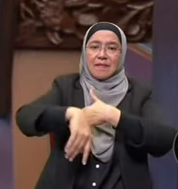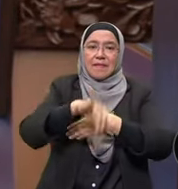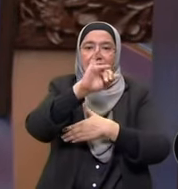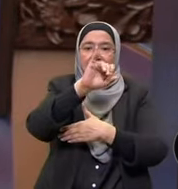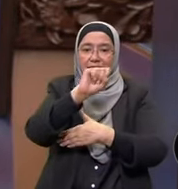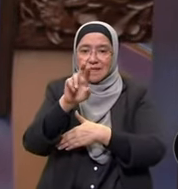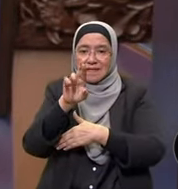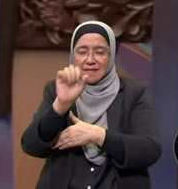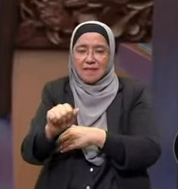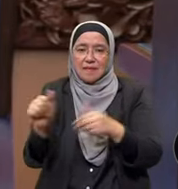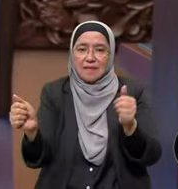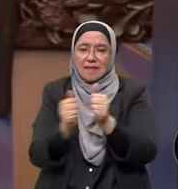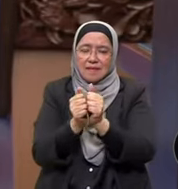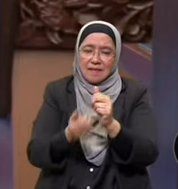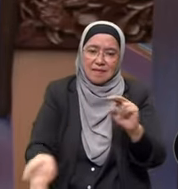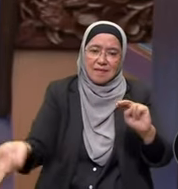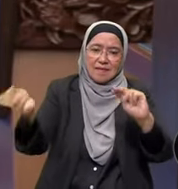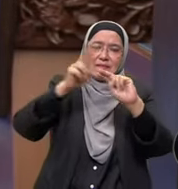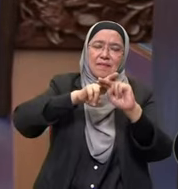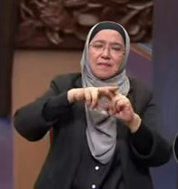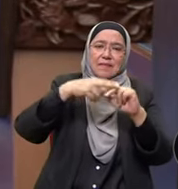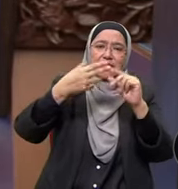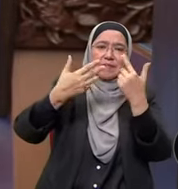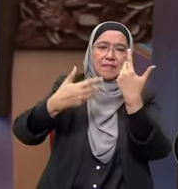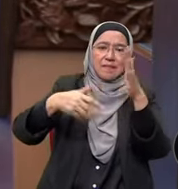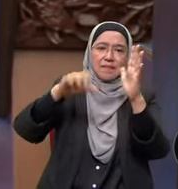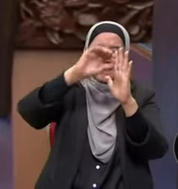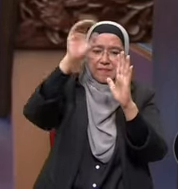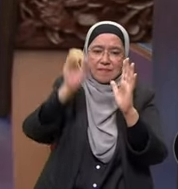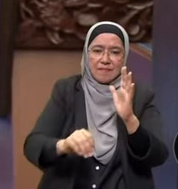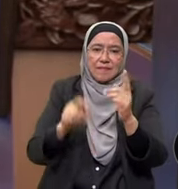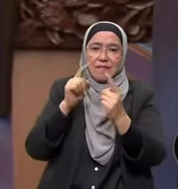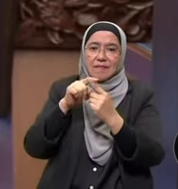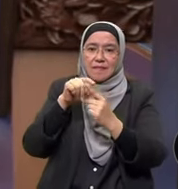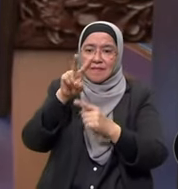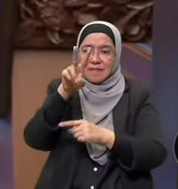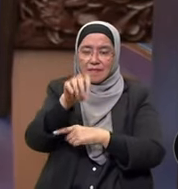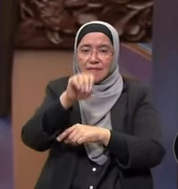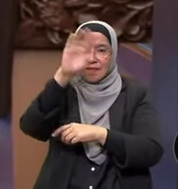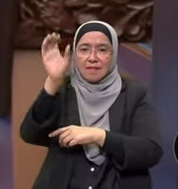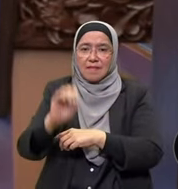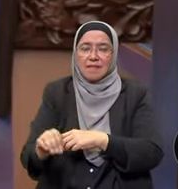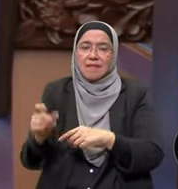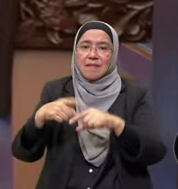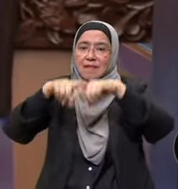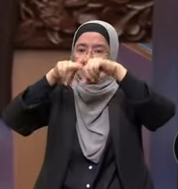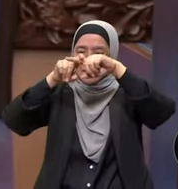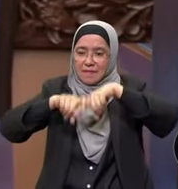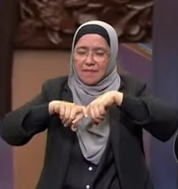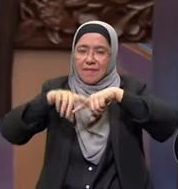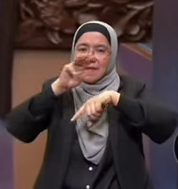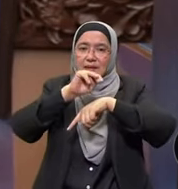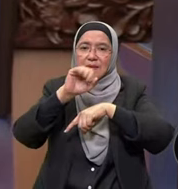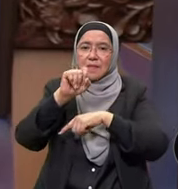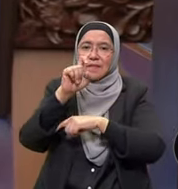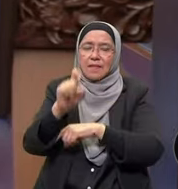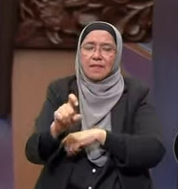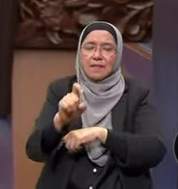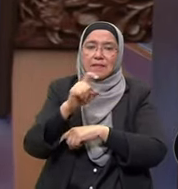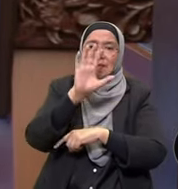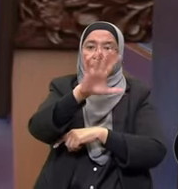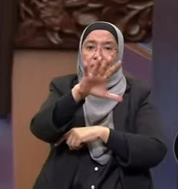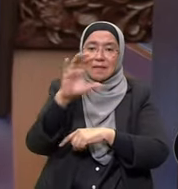padanan daripada 15% kepada 20% tertakluk kepada maksimum rm500